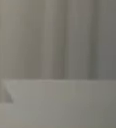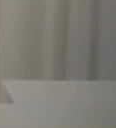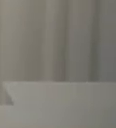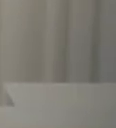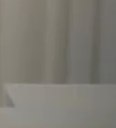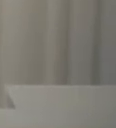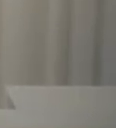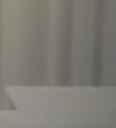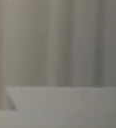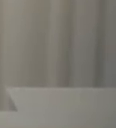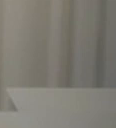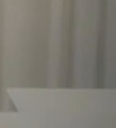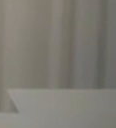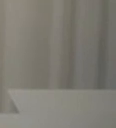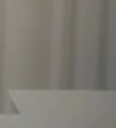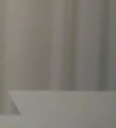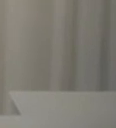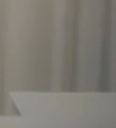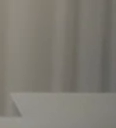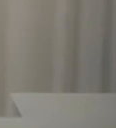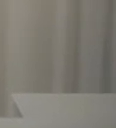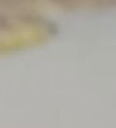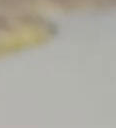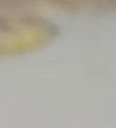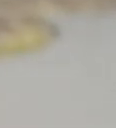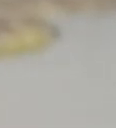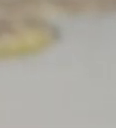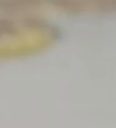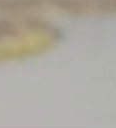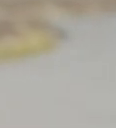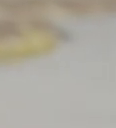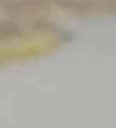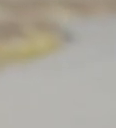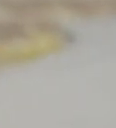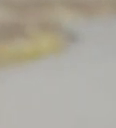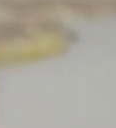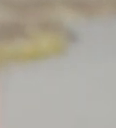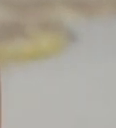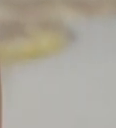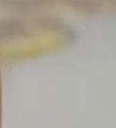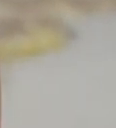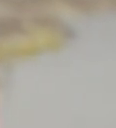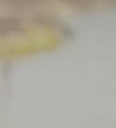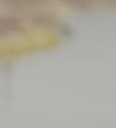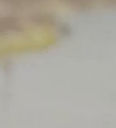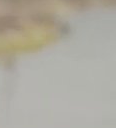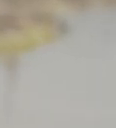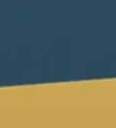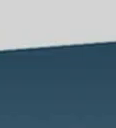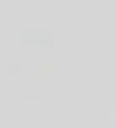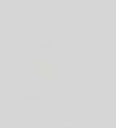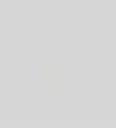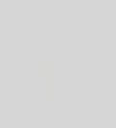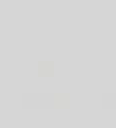se jibqa' tagħna. Mhux lesta nitlef dan kollu. Għalhekk it-triq li rid tal-Malta ser nażel